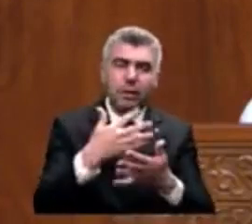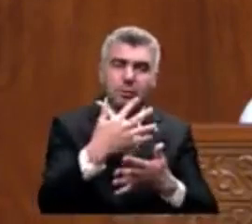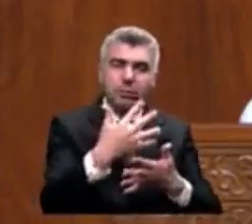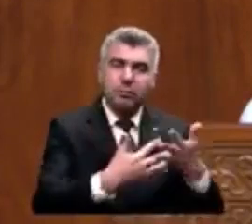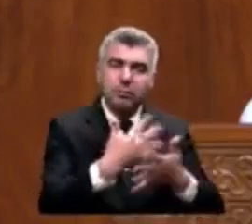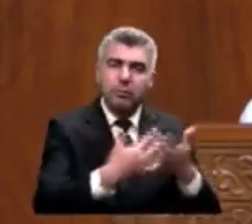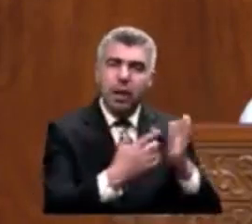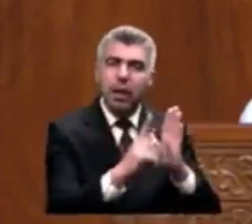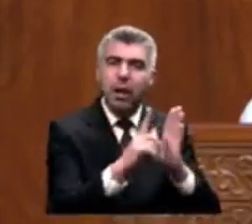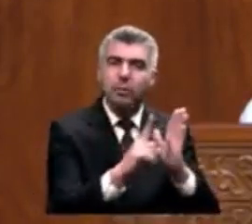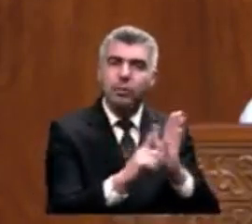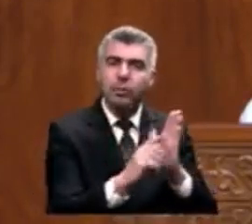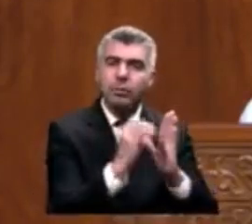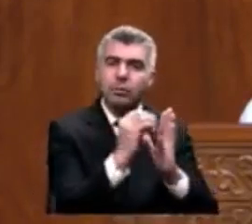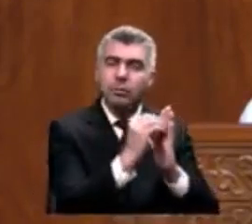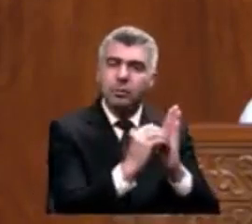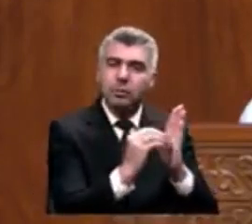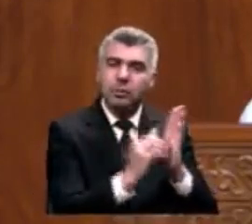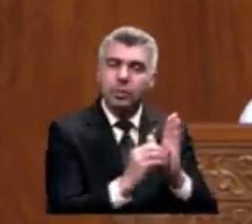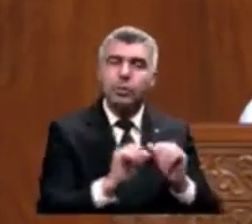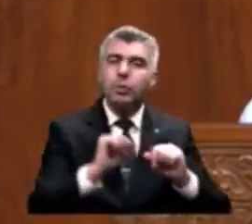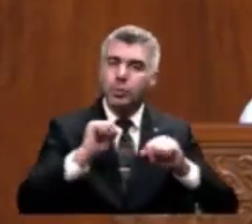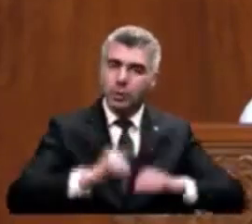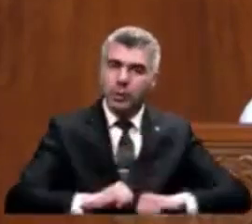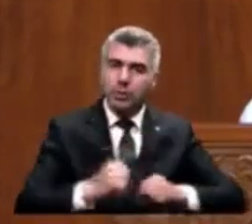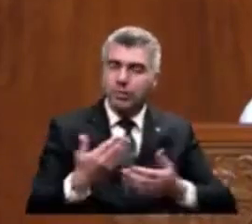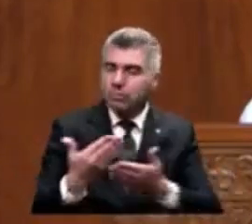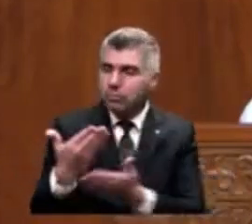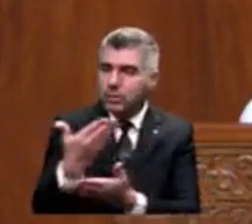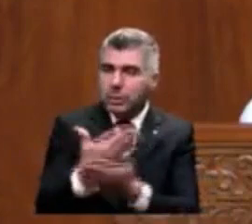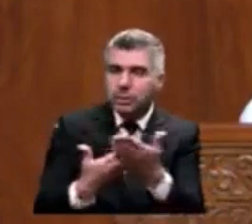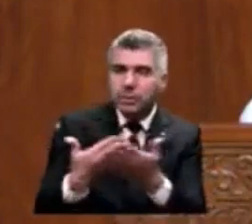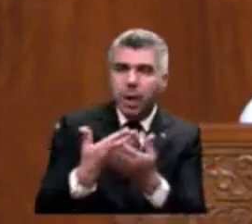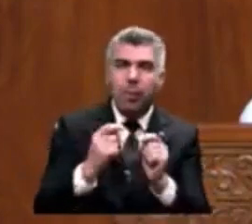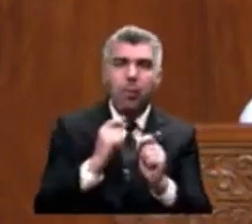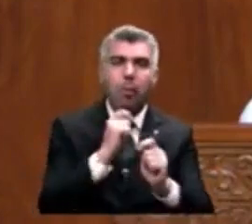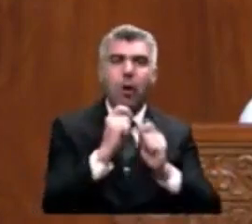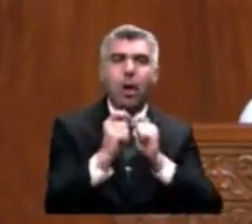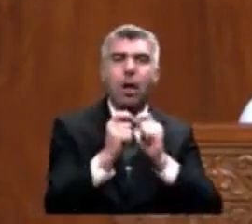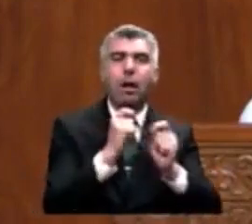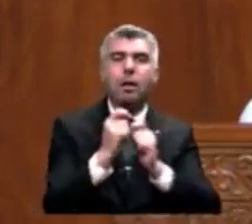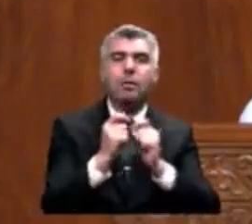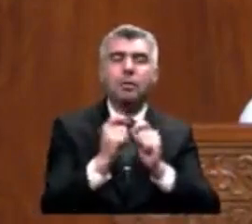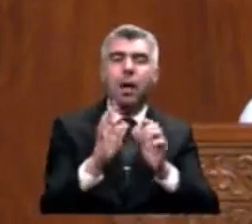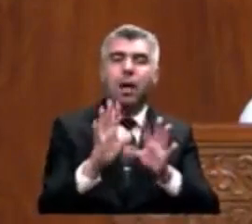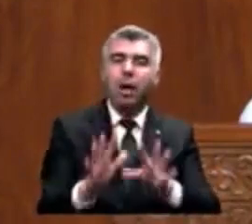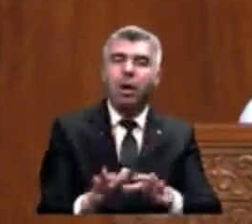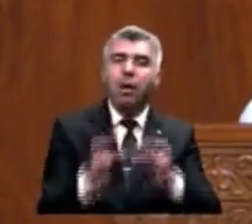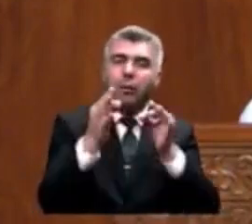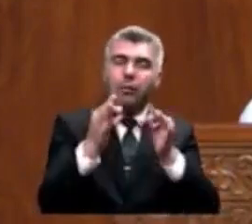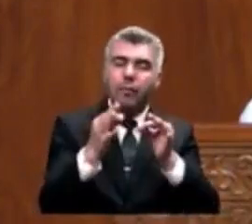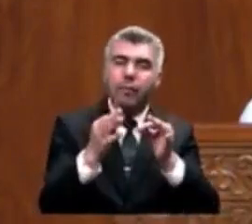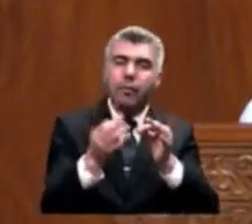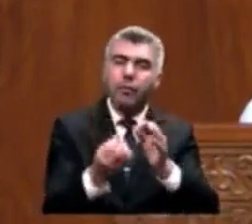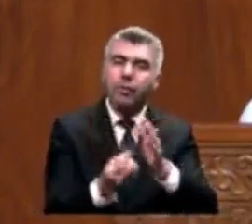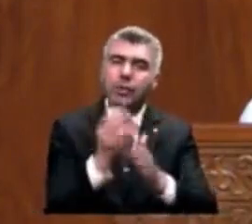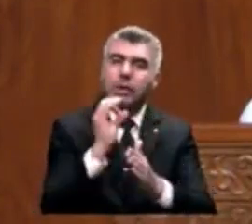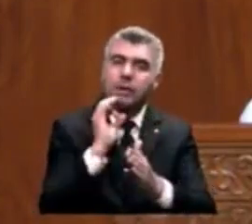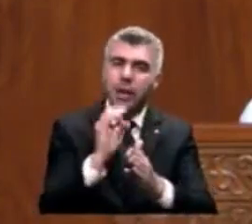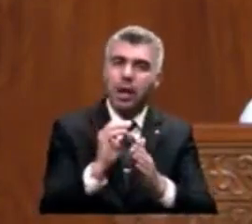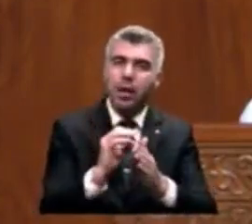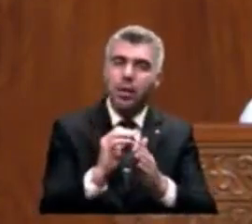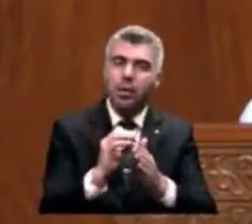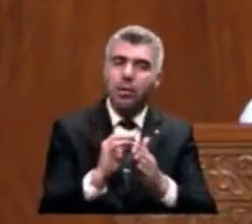النظام الأساسي الجديد يمكن تدارسها ومناقشتها من أجل إيجاد الحلول